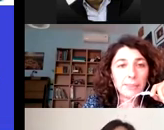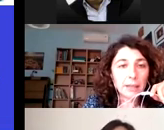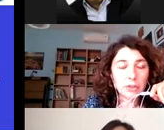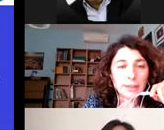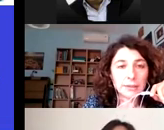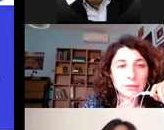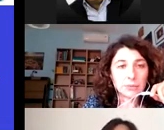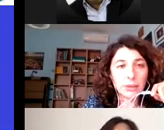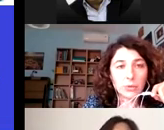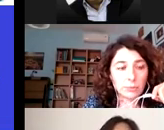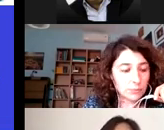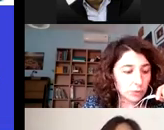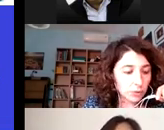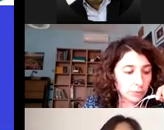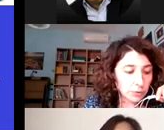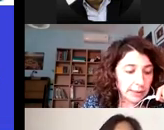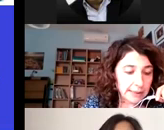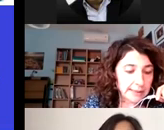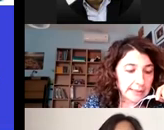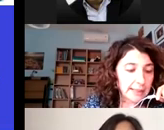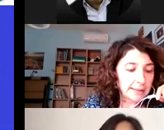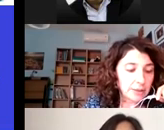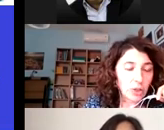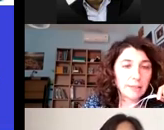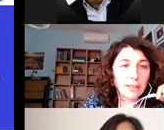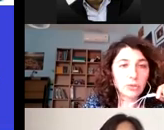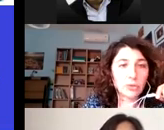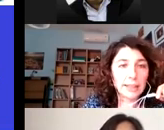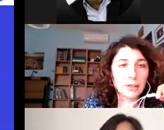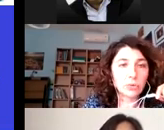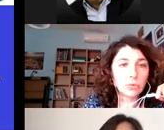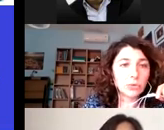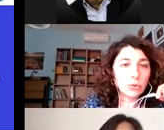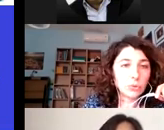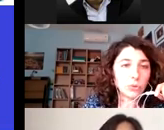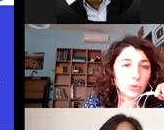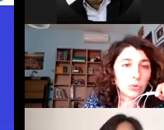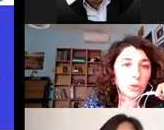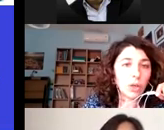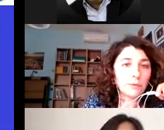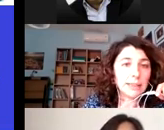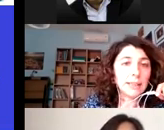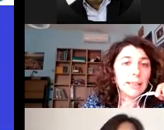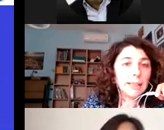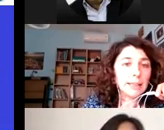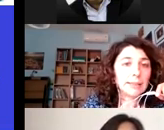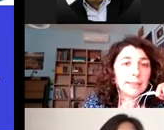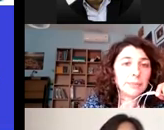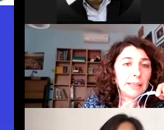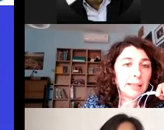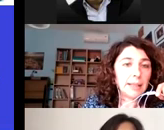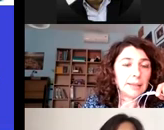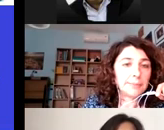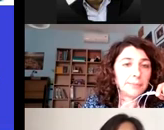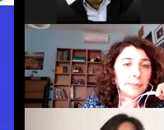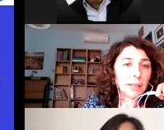emerge eh un dato molto molto interessante cioè il fatto che il consumo di news sul covid eh si